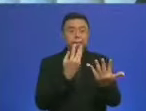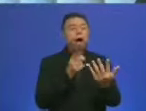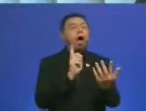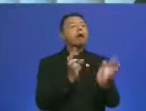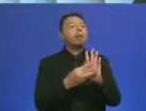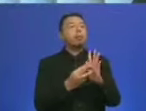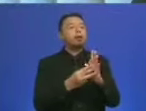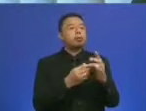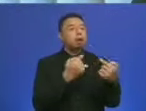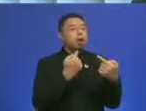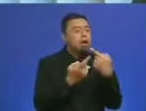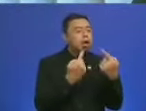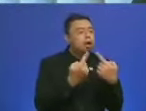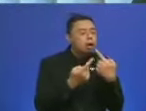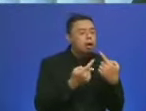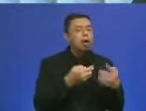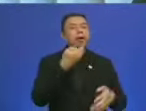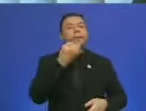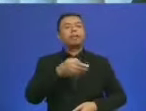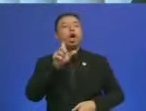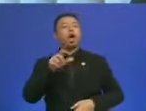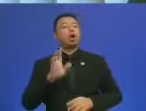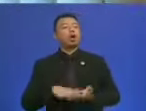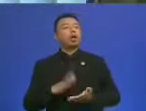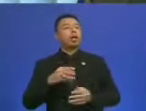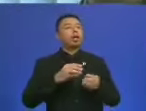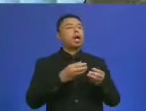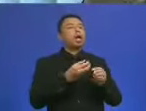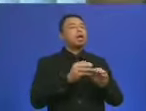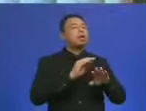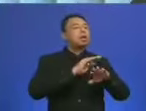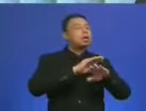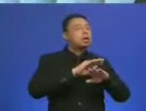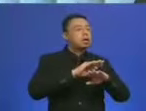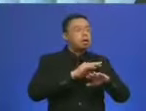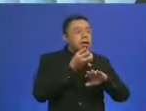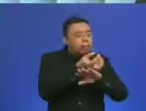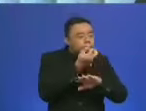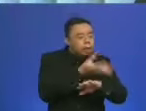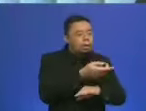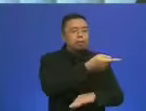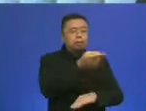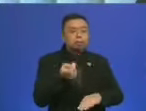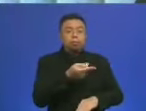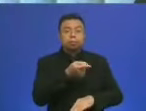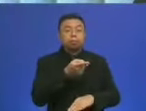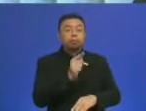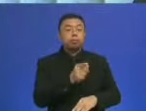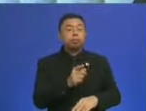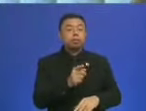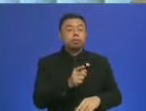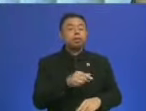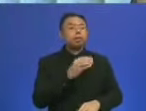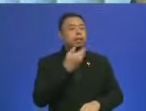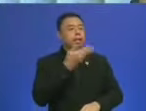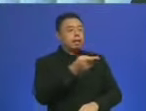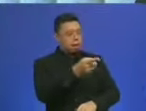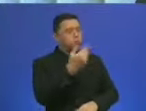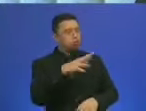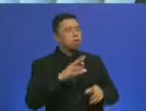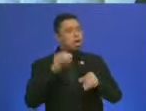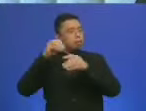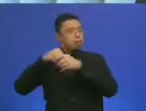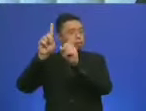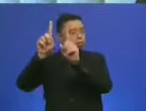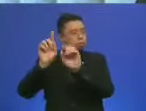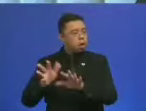persoalan pertanyaan tentang konsuler kepada konseli yang dikonsumsi ingkon Celine namanya anda beli perpuluhan